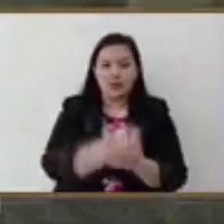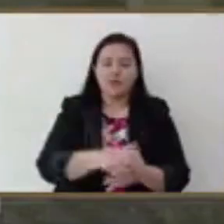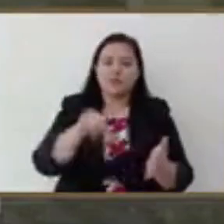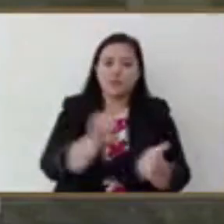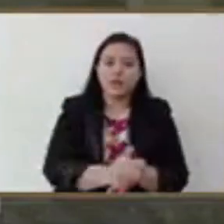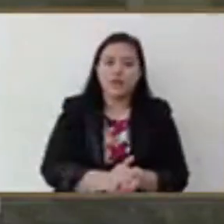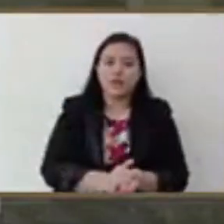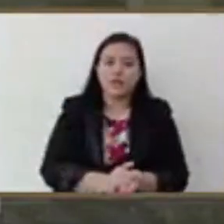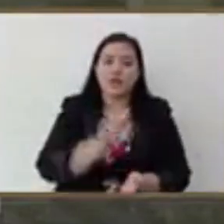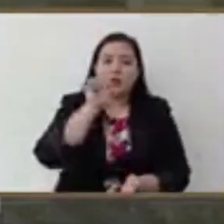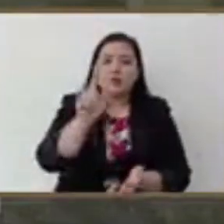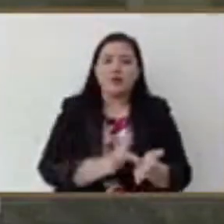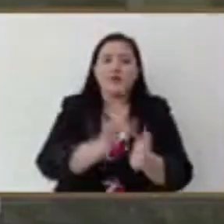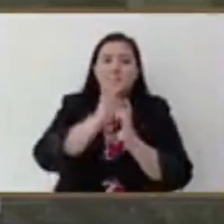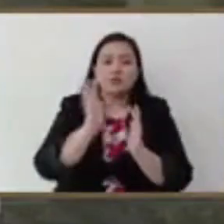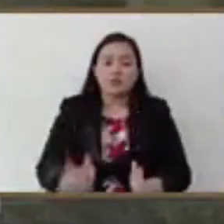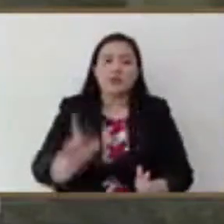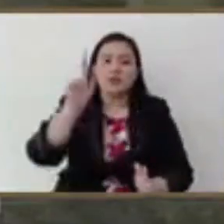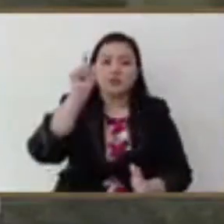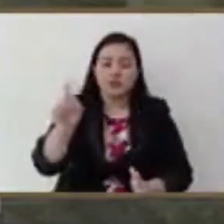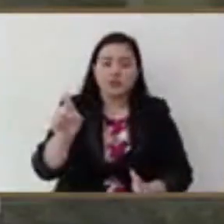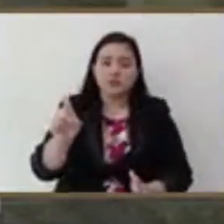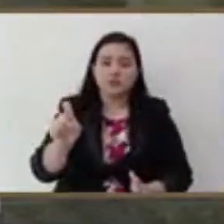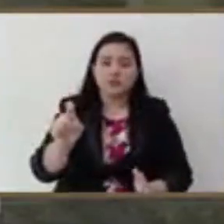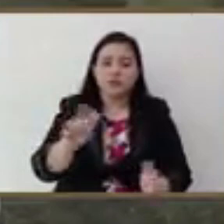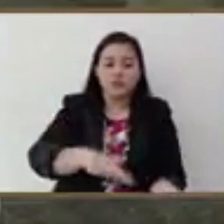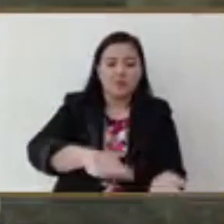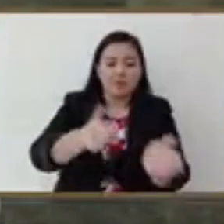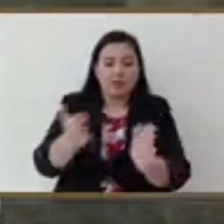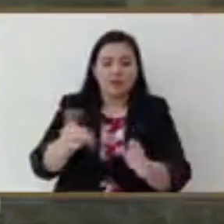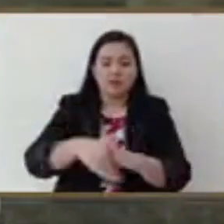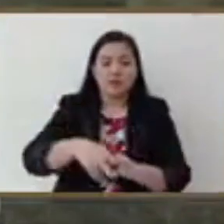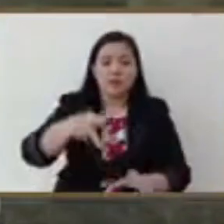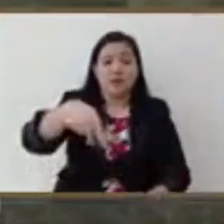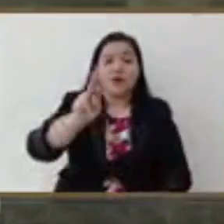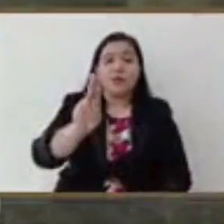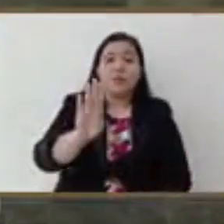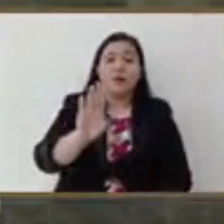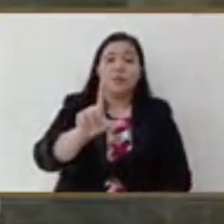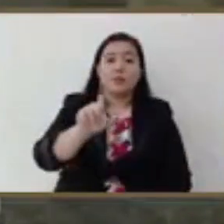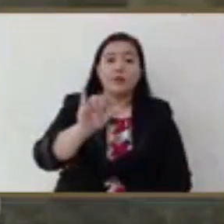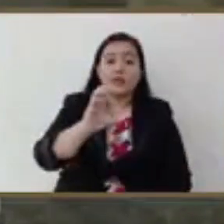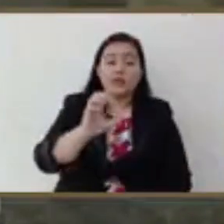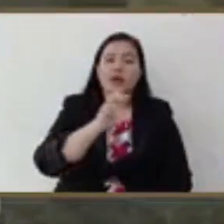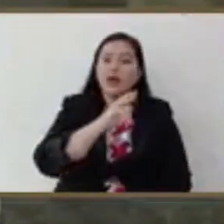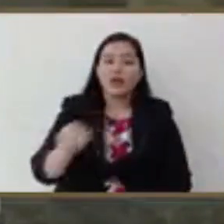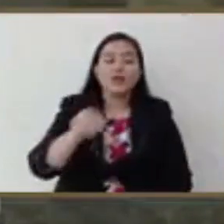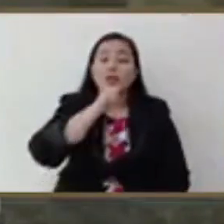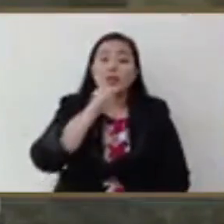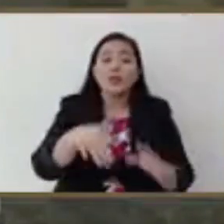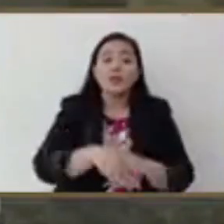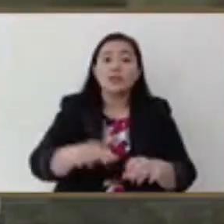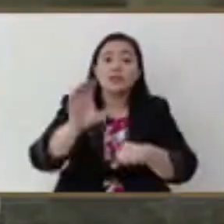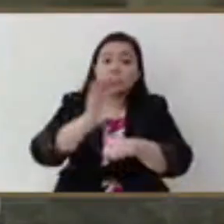So baptistry inside the church is not public. So what did sabi ko sa kanya, how did you find